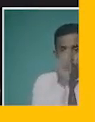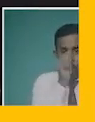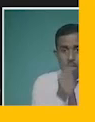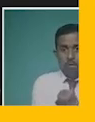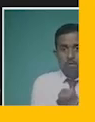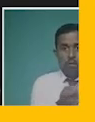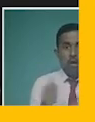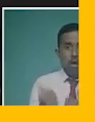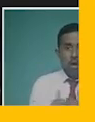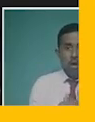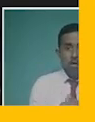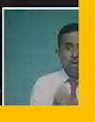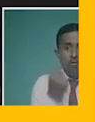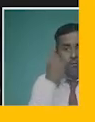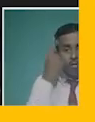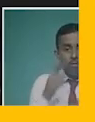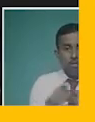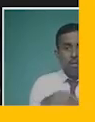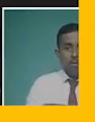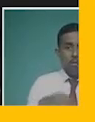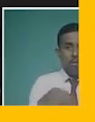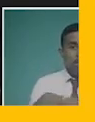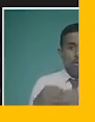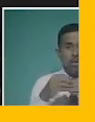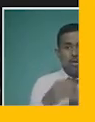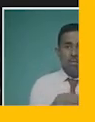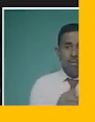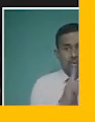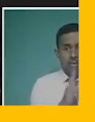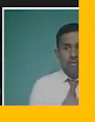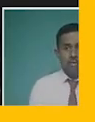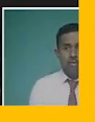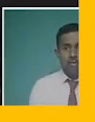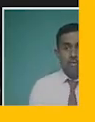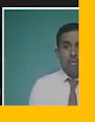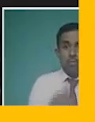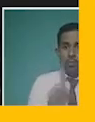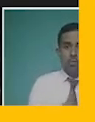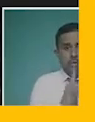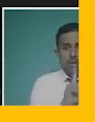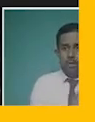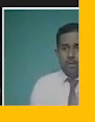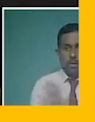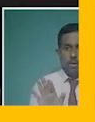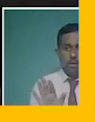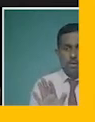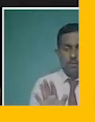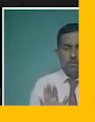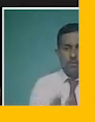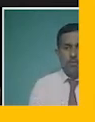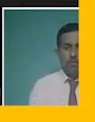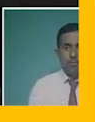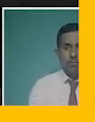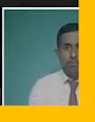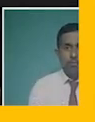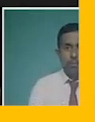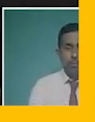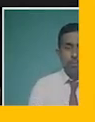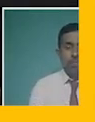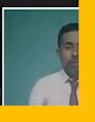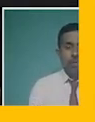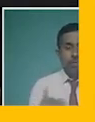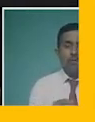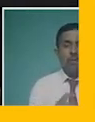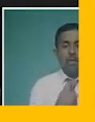යටතේ ගෙවල් දීපු විදිය වැරදි. ආණ්ඩුව හදපු ගෙවල් මේ මන්ත්‍රීවරුන්ට සින්නක් කර දීලා. හැබැයි ඒකට වියදම් කරලා තියෙන්නේ රජයේ